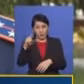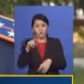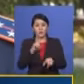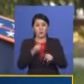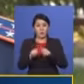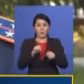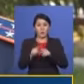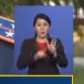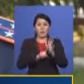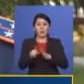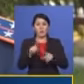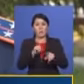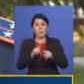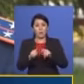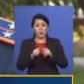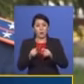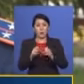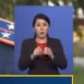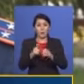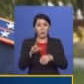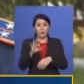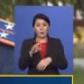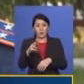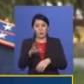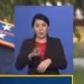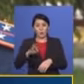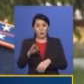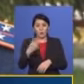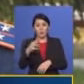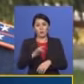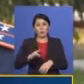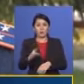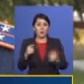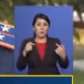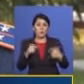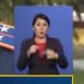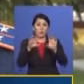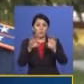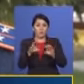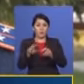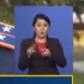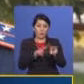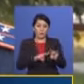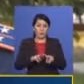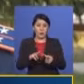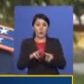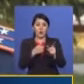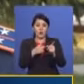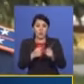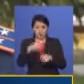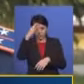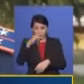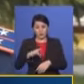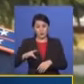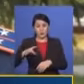рейдтер жүргізілуде. Мониторинг барысында 11 қазан күні облыстың екі ауданында заңсыз сібір елігін атқан тұрғындар ұсталды. Аталған факты